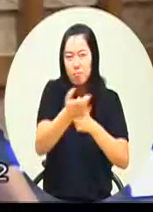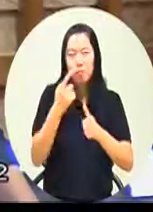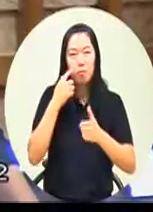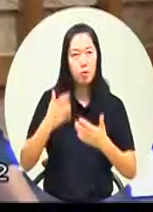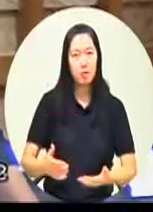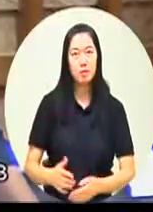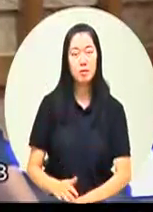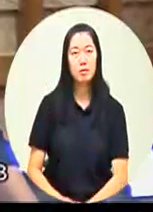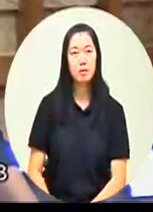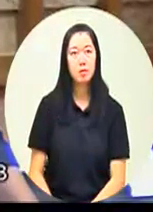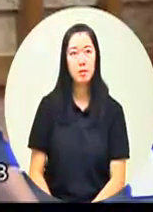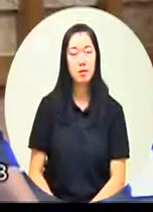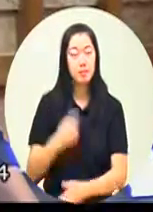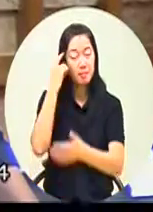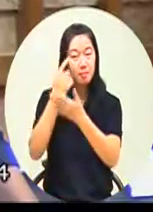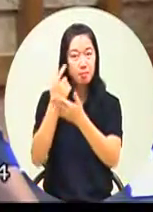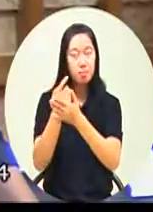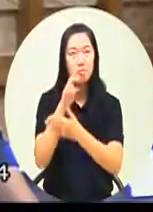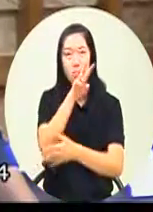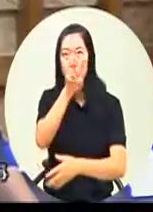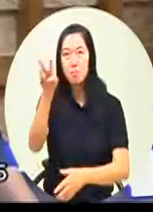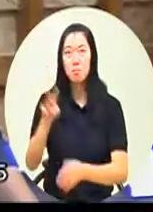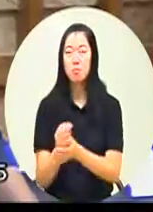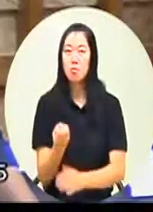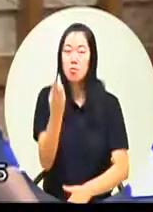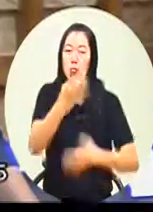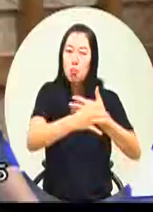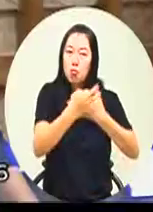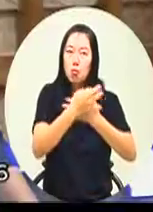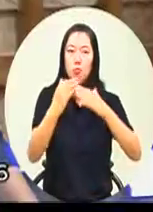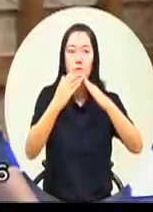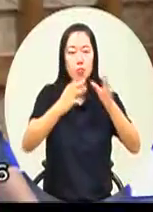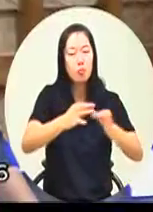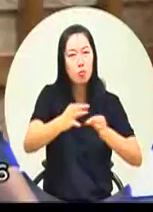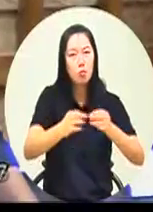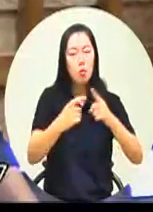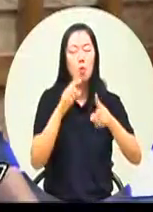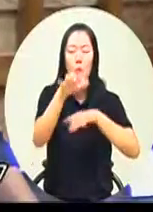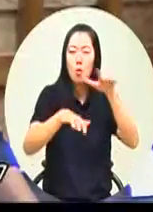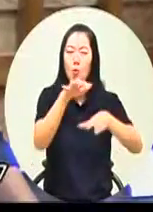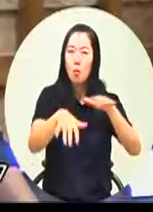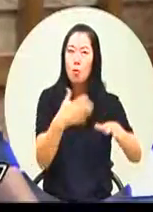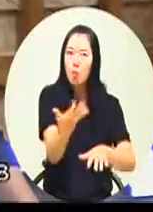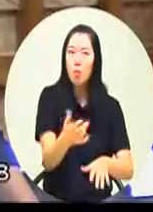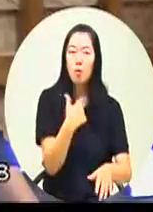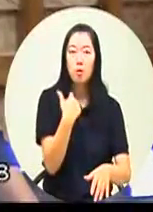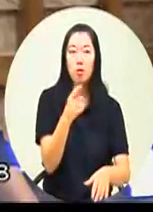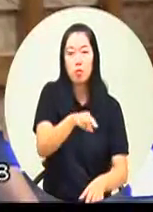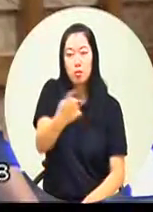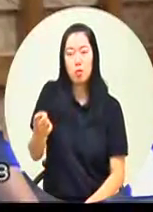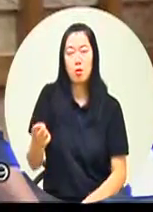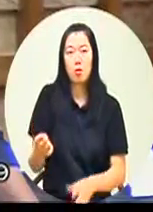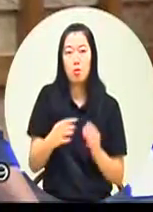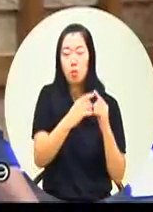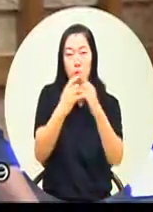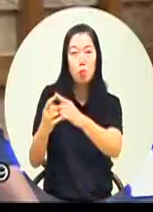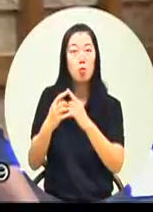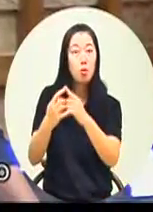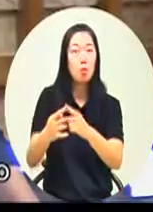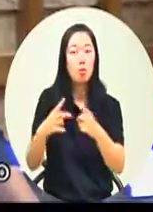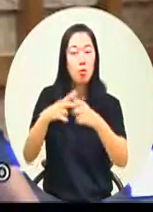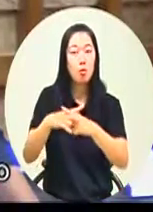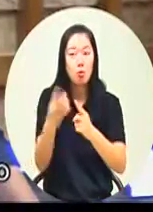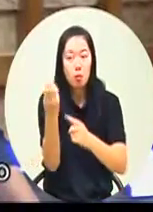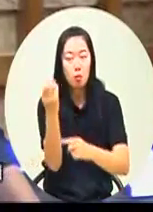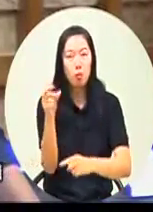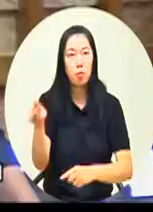我们每天看到华侨市场那边人潮那么多，他们都前往小琉球，这几年非常夯的一